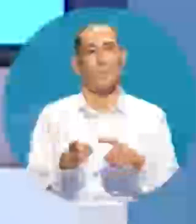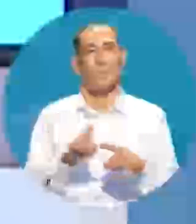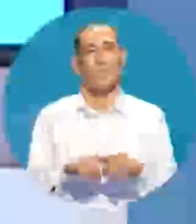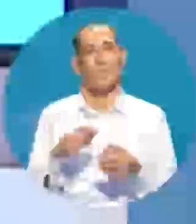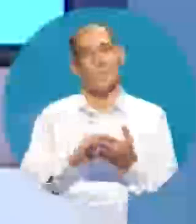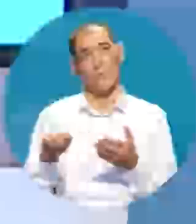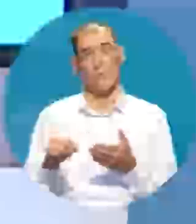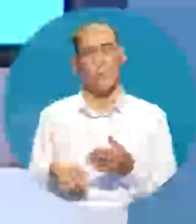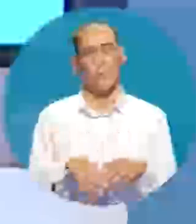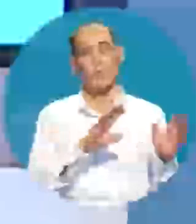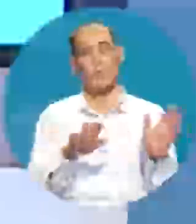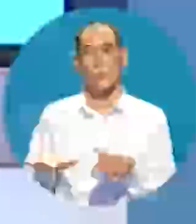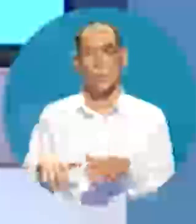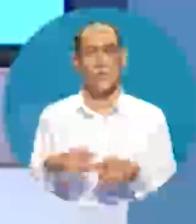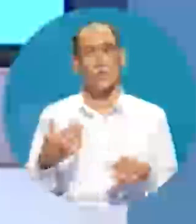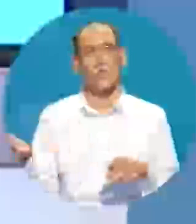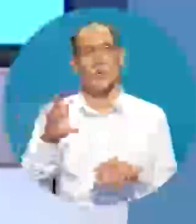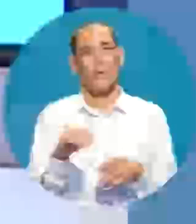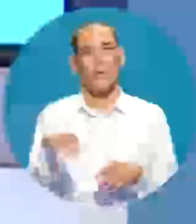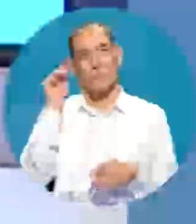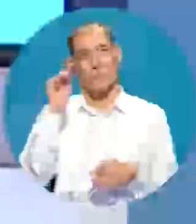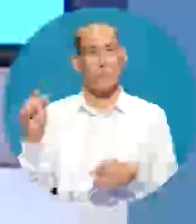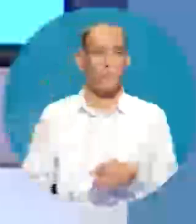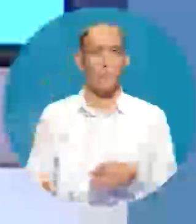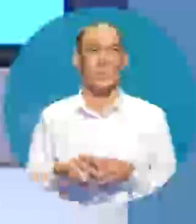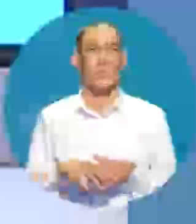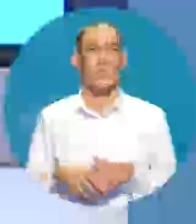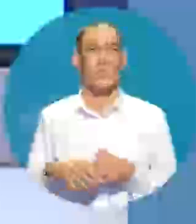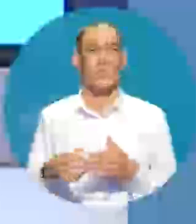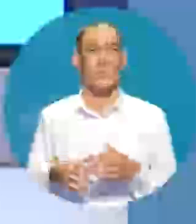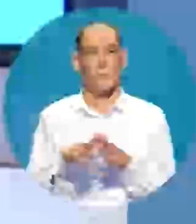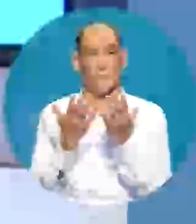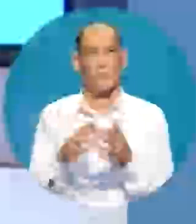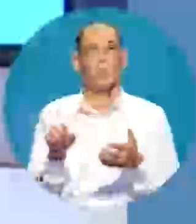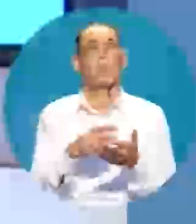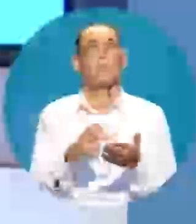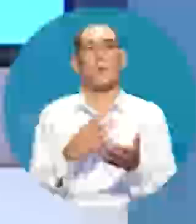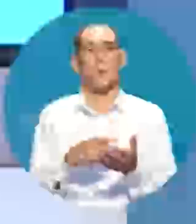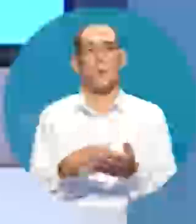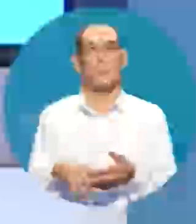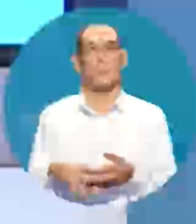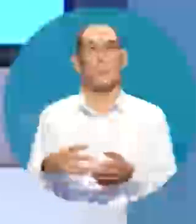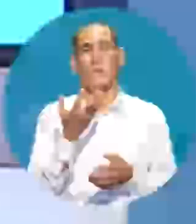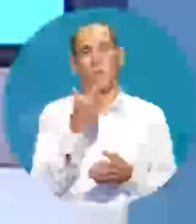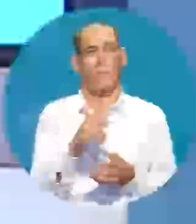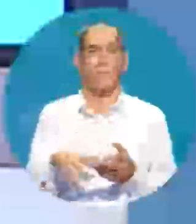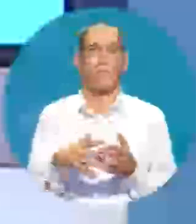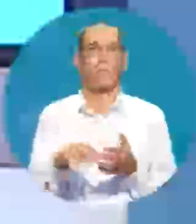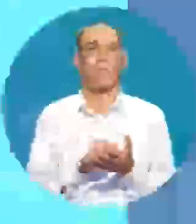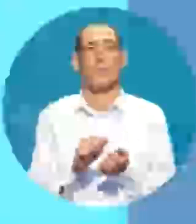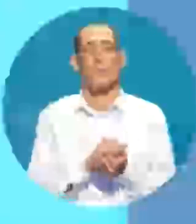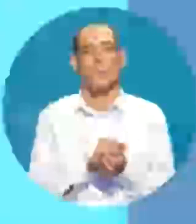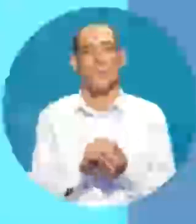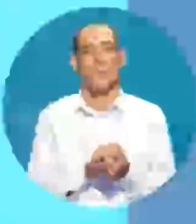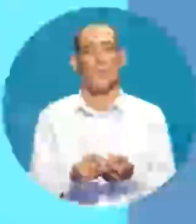Sizler menen birgalikda yozuv sabog'ini o'tayik. Hamma o'quvchilar kitob daftarlaringizni